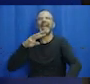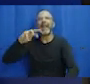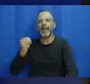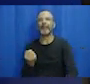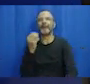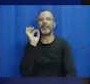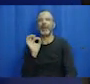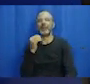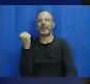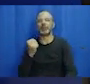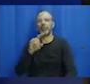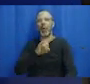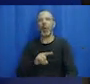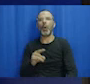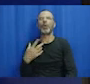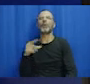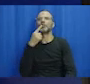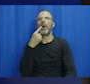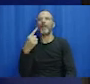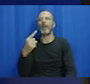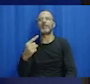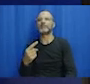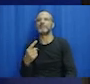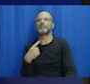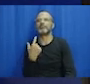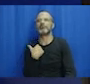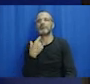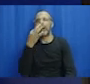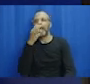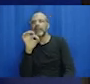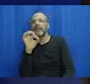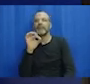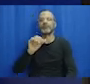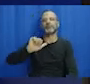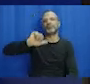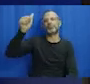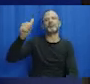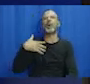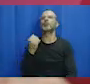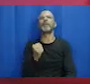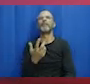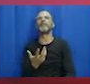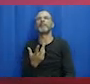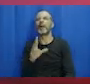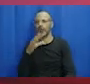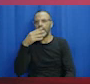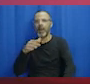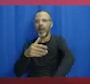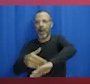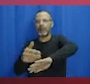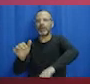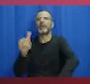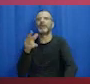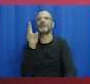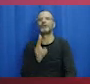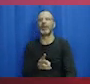بدء تنفيذ هذا القانون بحذافيره كما ينص عليه، يعني الأفضلية الأولوية لكل ممكن البلد. ممكن أكمل الحديث